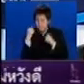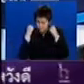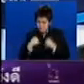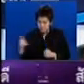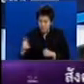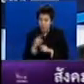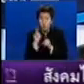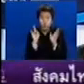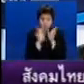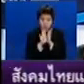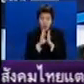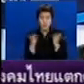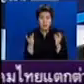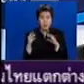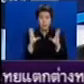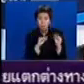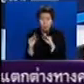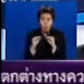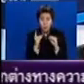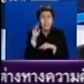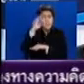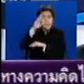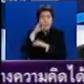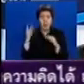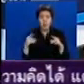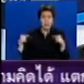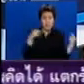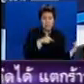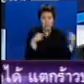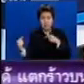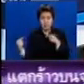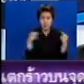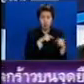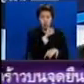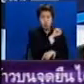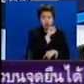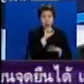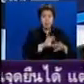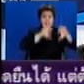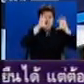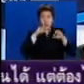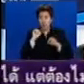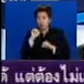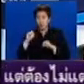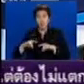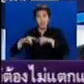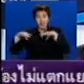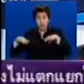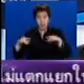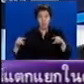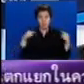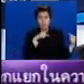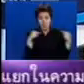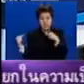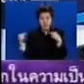แต่ว่าสุดท้ายค่ะการประชุมก็ต้องปิดลงในช่วงบ่ายหลังจากเกิดการโต้เถียงกันไปมาระหว่างส.ส.รัฐบาลและส.ส.ฝ่ายค้านในกรณีนาย